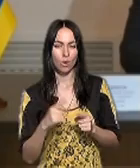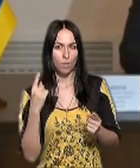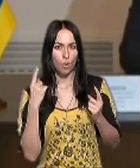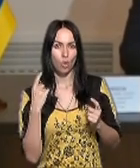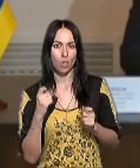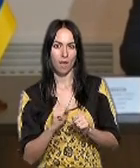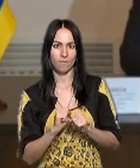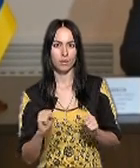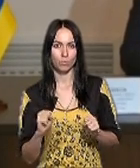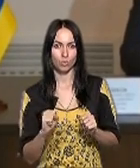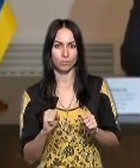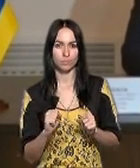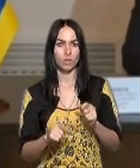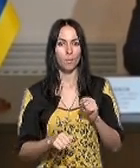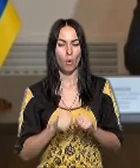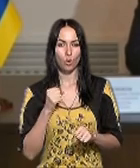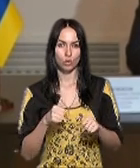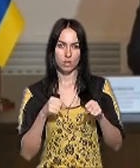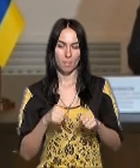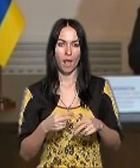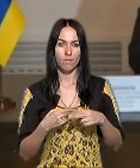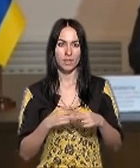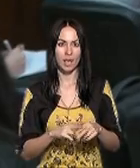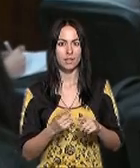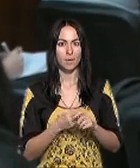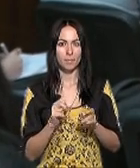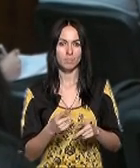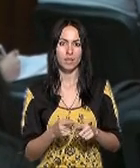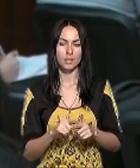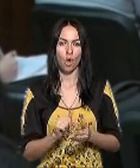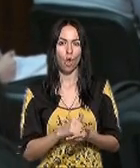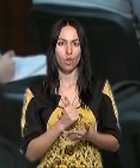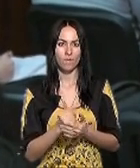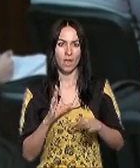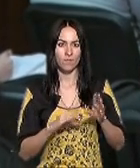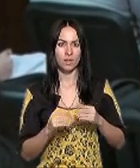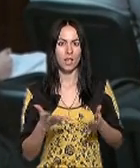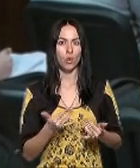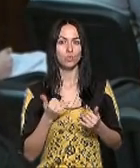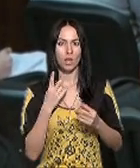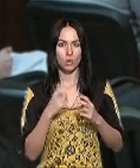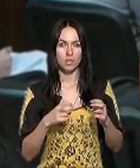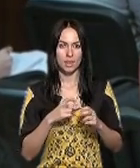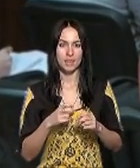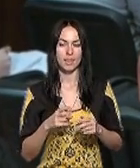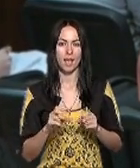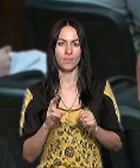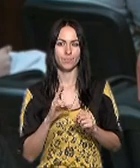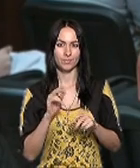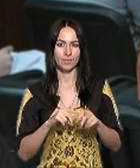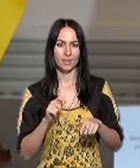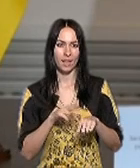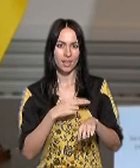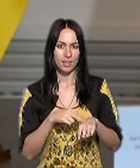вибух. Порушення правил техніки безпеки – це головна версія, яку зараз розглядають детективи у справі про вибухи на